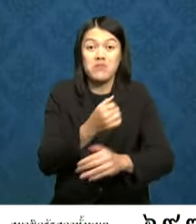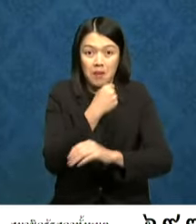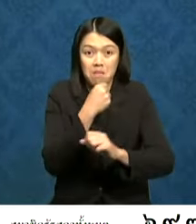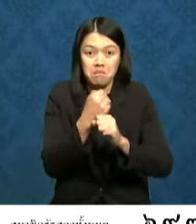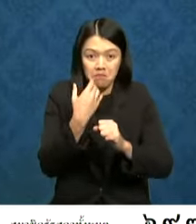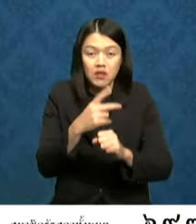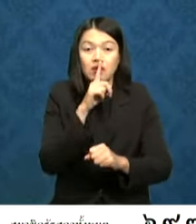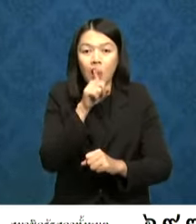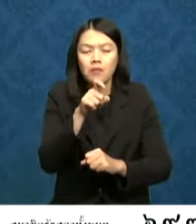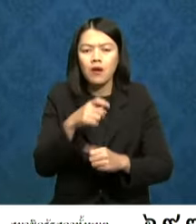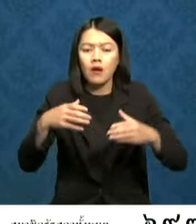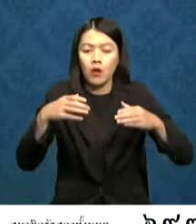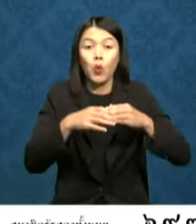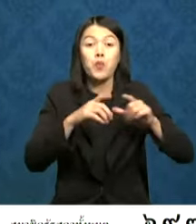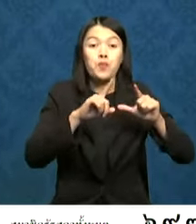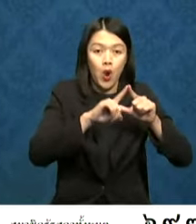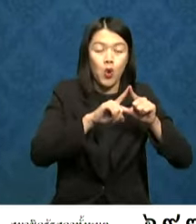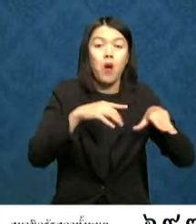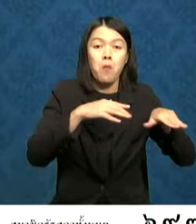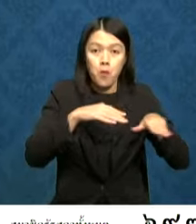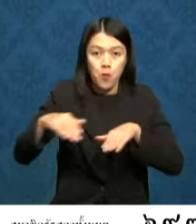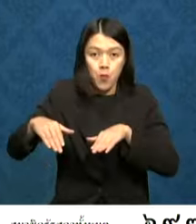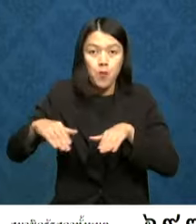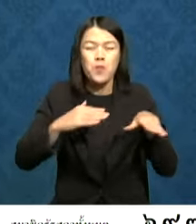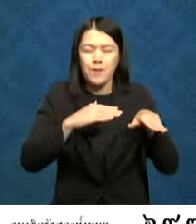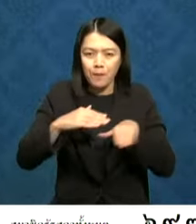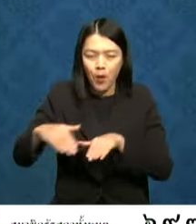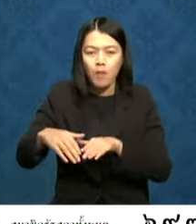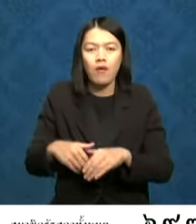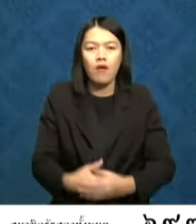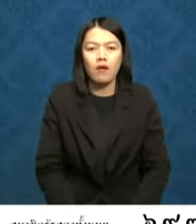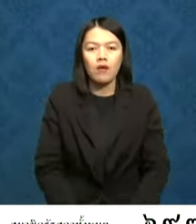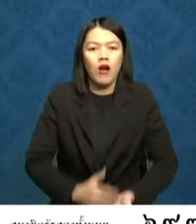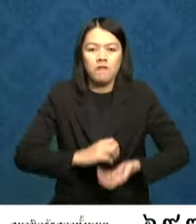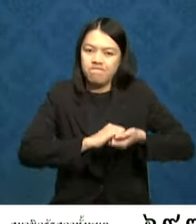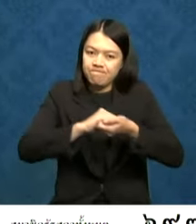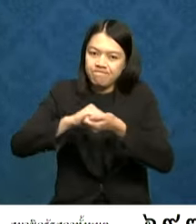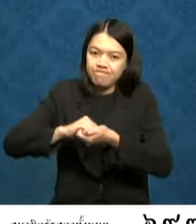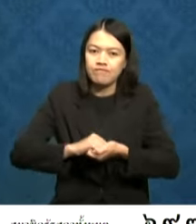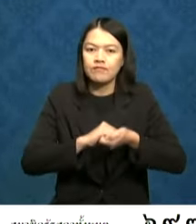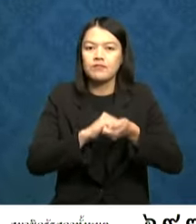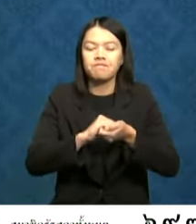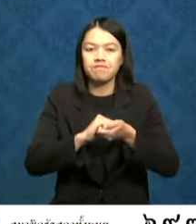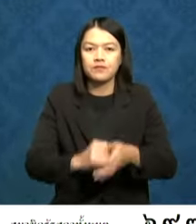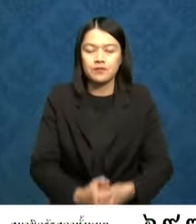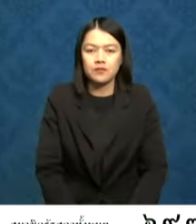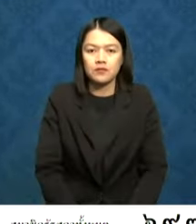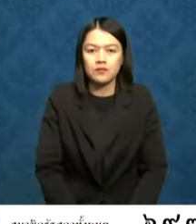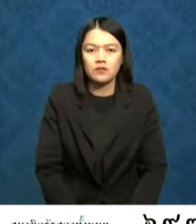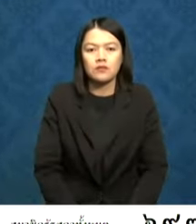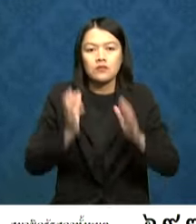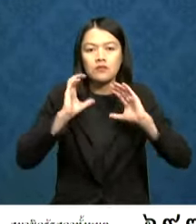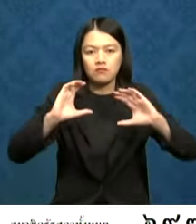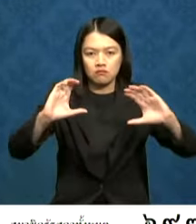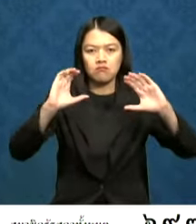ท่านประธานคะพรรคประชาชนเราพร้อมอย่างยิ่งค่ะที่จะให้ความร่วมมืออย่างเต็มที่นะคะแต่รัฐบ